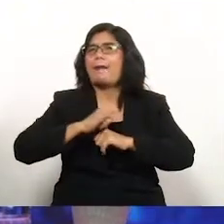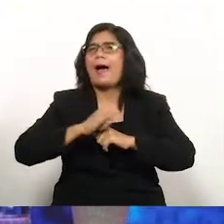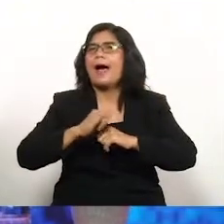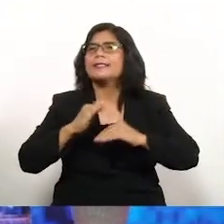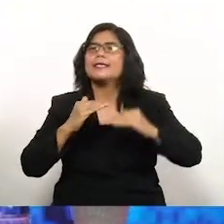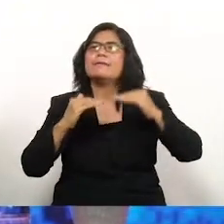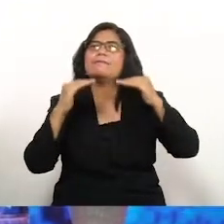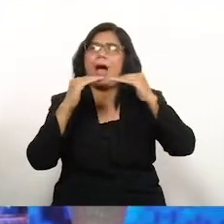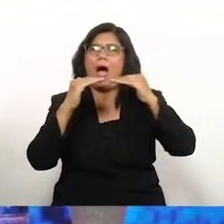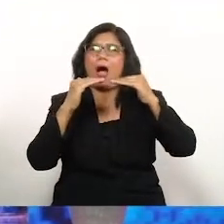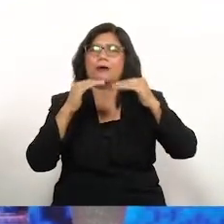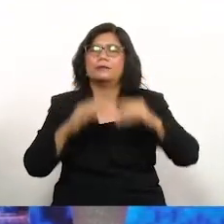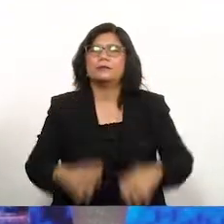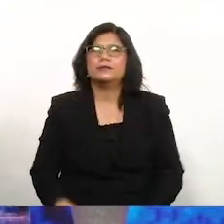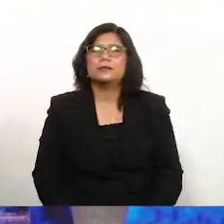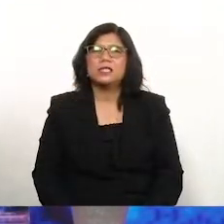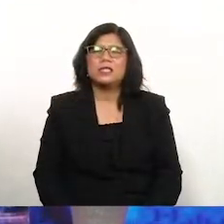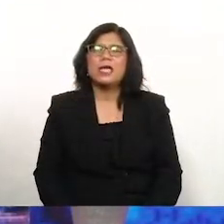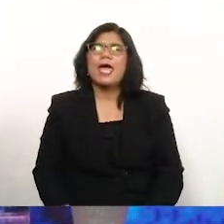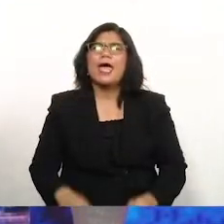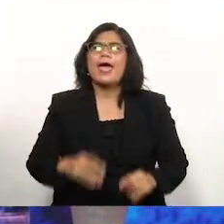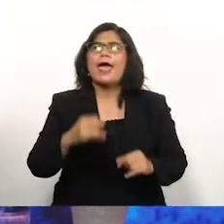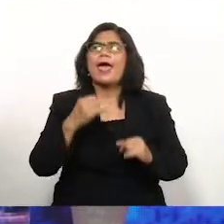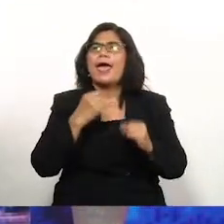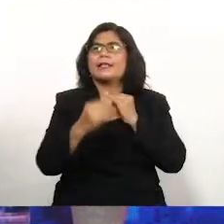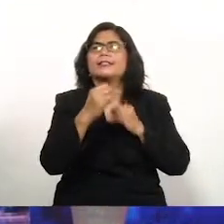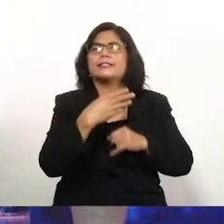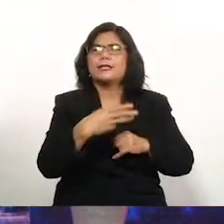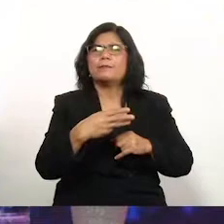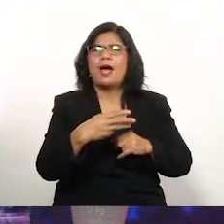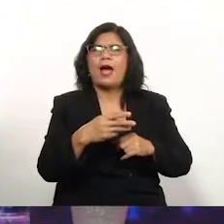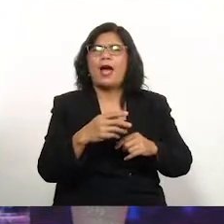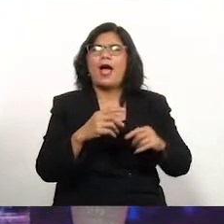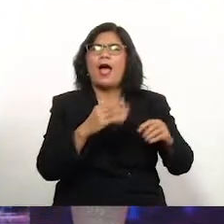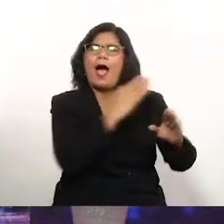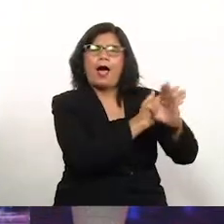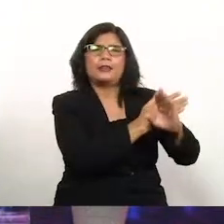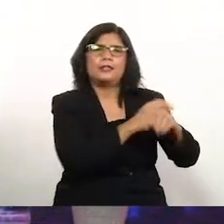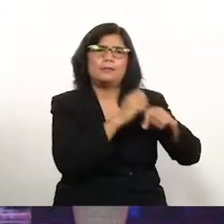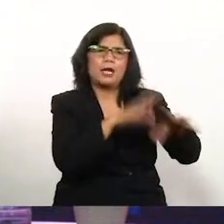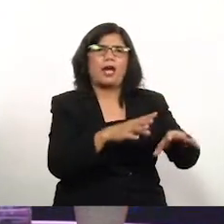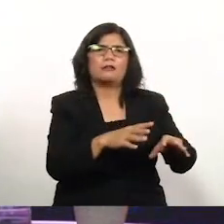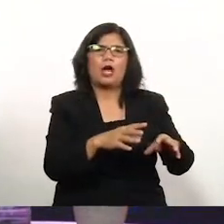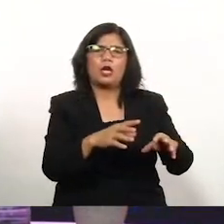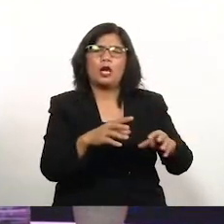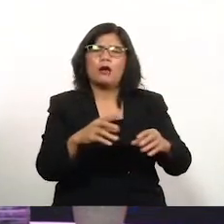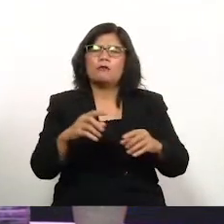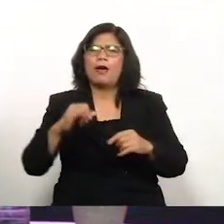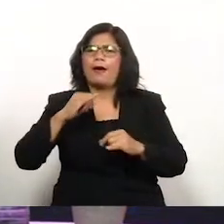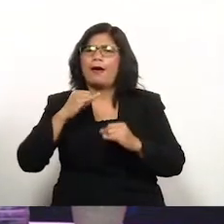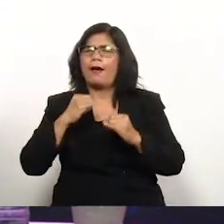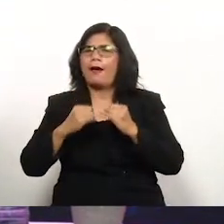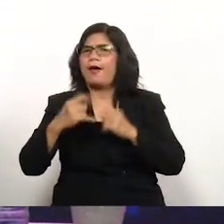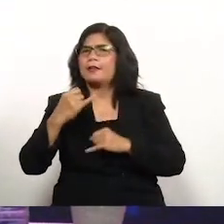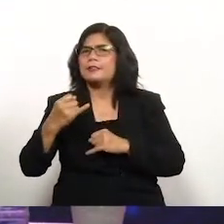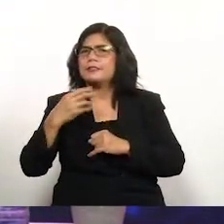Hai Jackie ekstrim yang anti berkat Hai maupun X5 tergila-gila dengan berkah eh